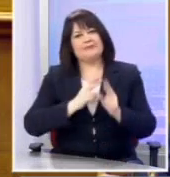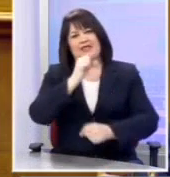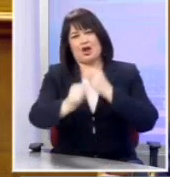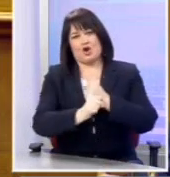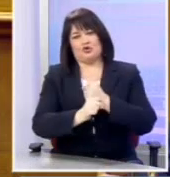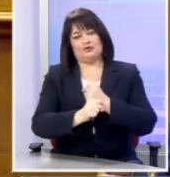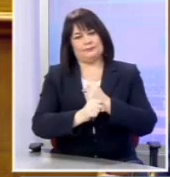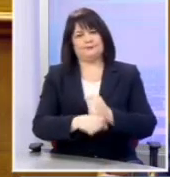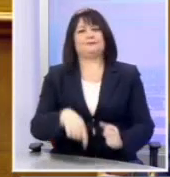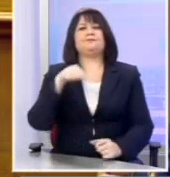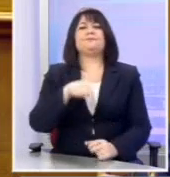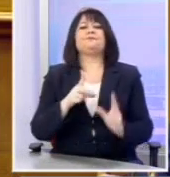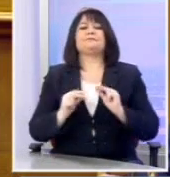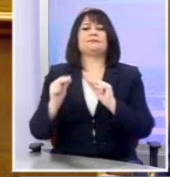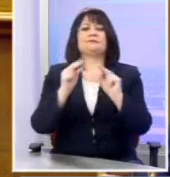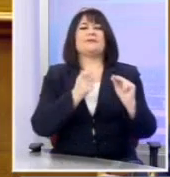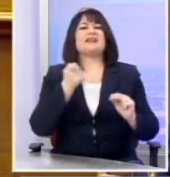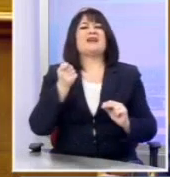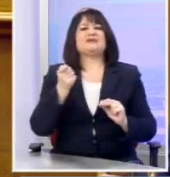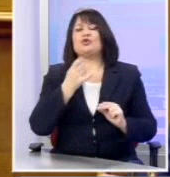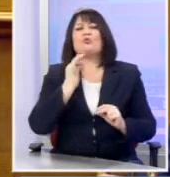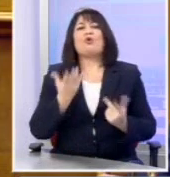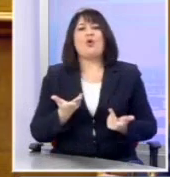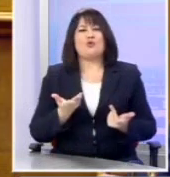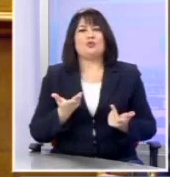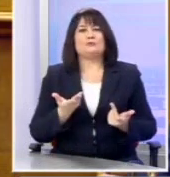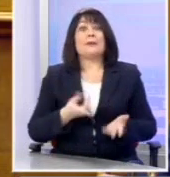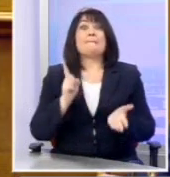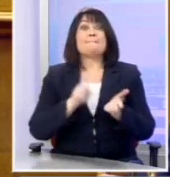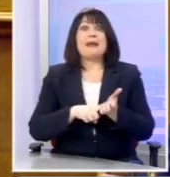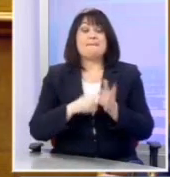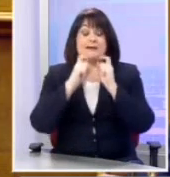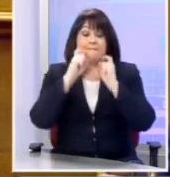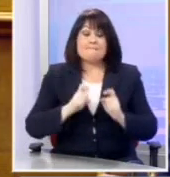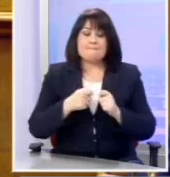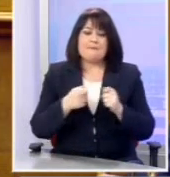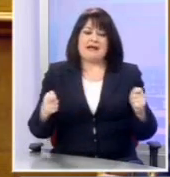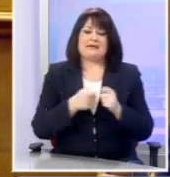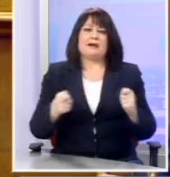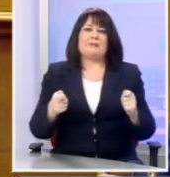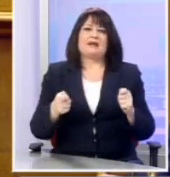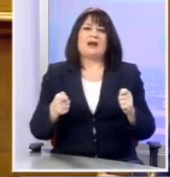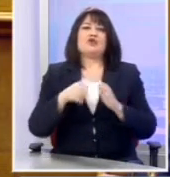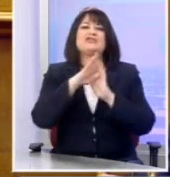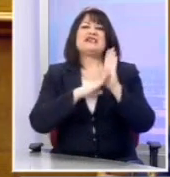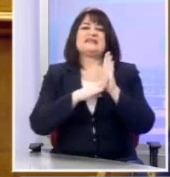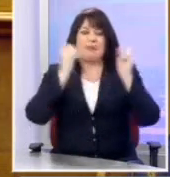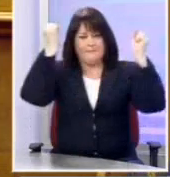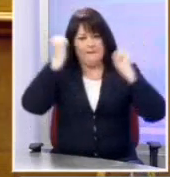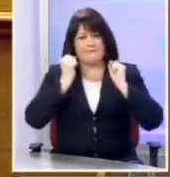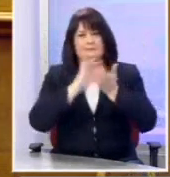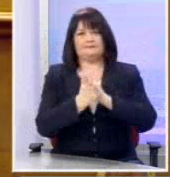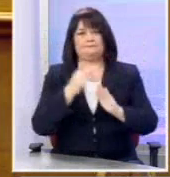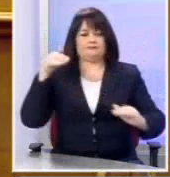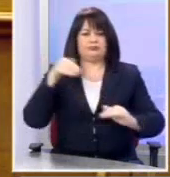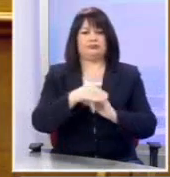Σήμερα συζητάμε για το ασφαλιστικό γιατί πολύ απλά, αν δεν πάρουμε μέτρα, το σύστημα θα καταρρεύσει.